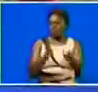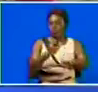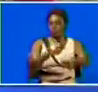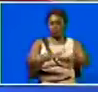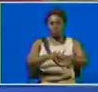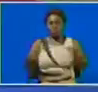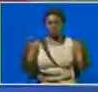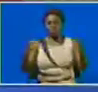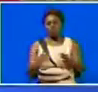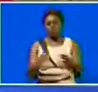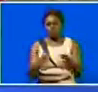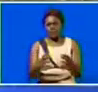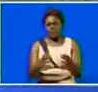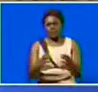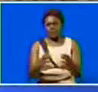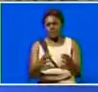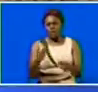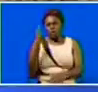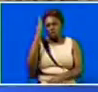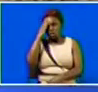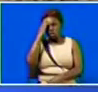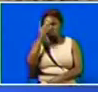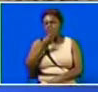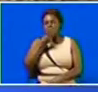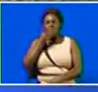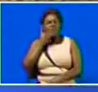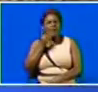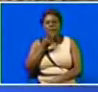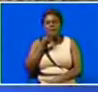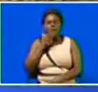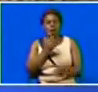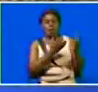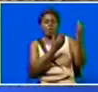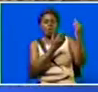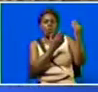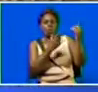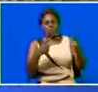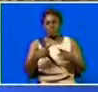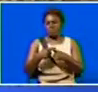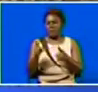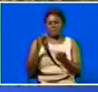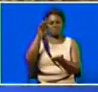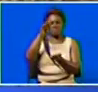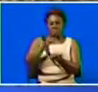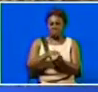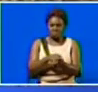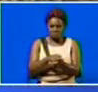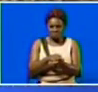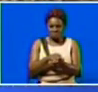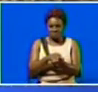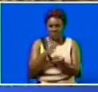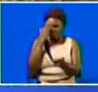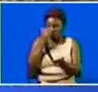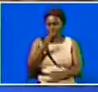wenyeji wa eneo hili ambalo linafahamika kwa ukame. Matumaini yao hata hivyo yanafifia kwa kile kinachoonekana kuwa